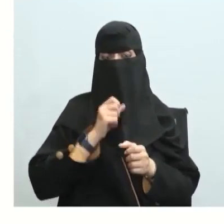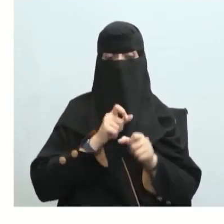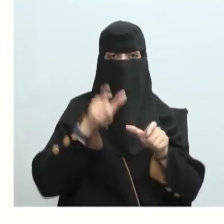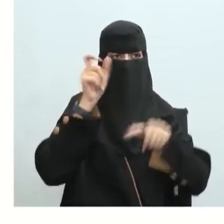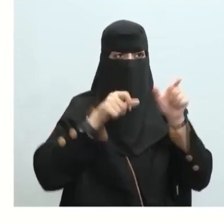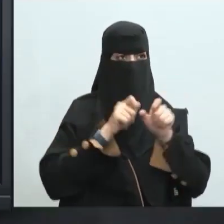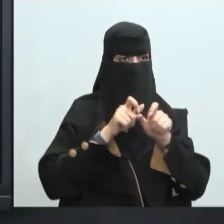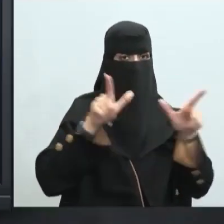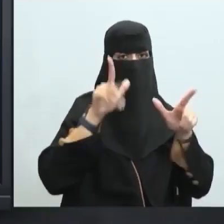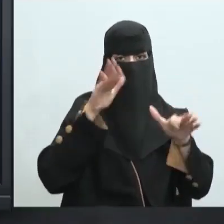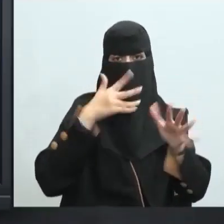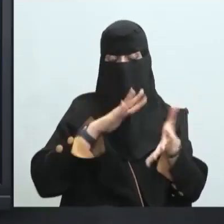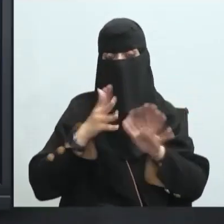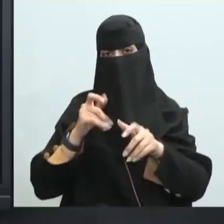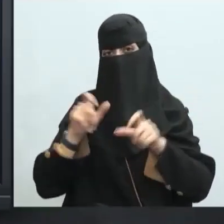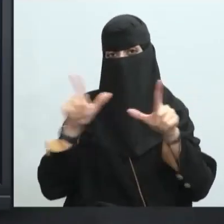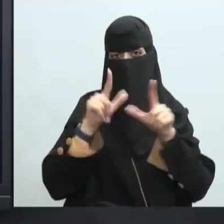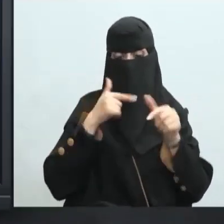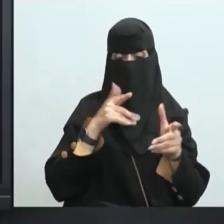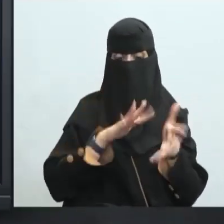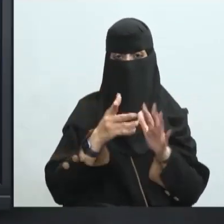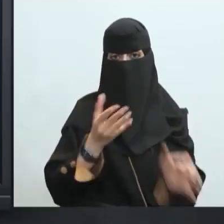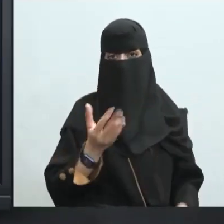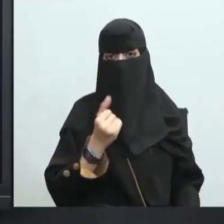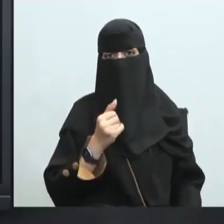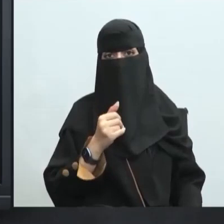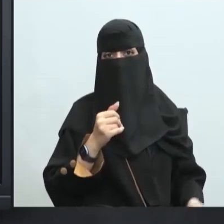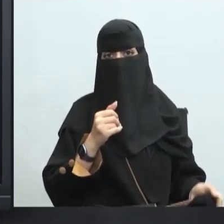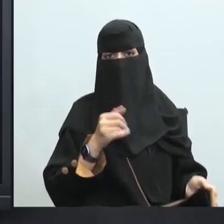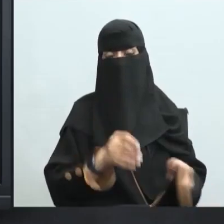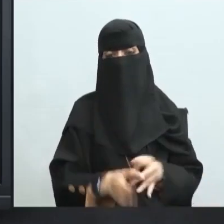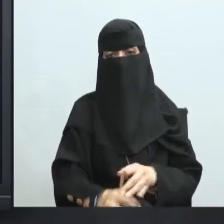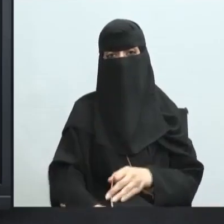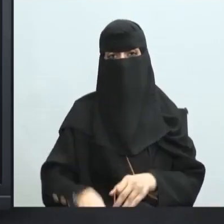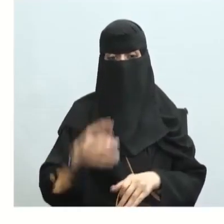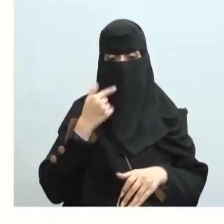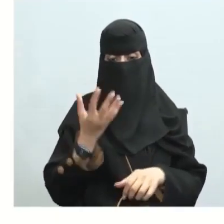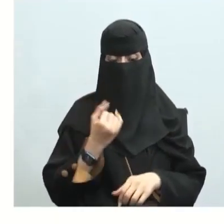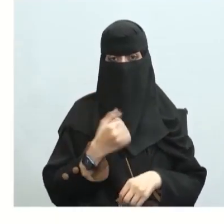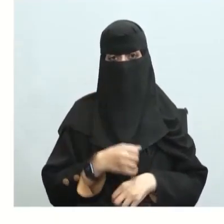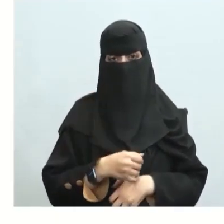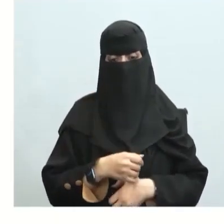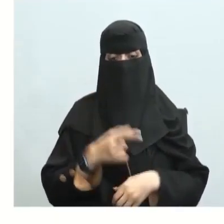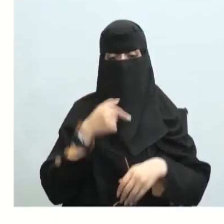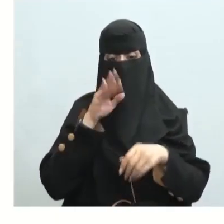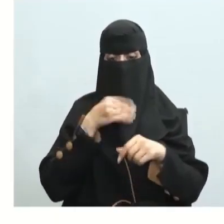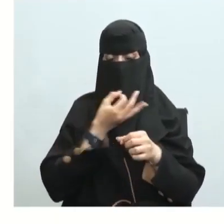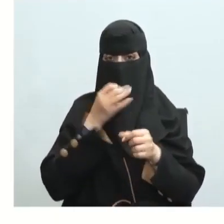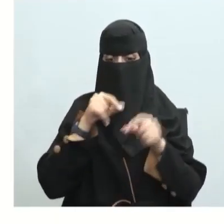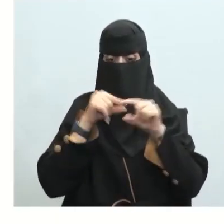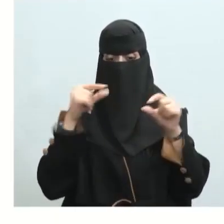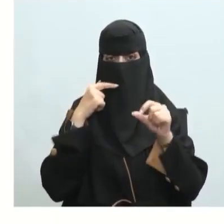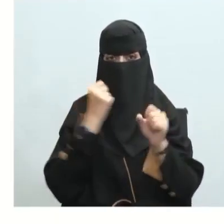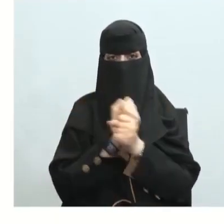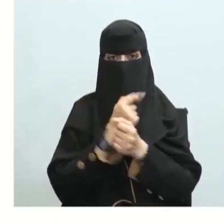المشاهير بعض المشاهير وعاده المشاهير ايضا بعض الناس يشتري لانها فلان اخذ وما الى ذلك هنا في الفاظ مؤثره امان على اصعب